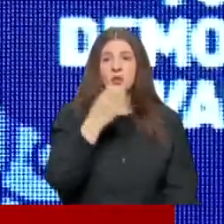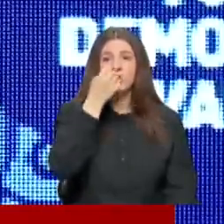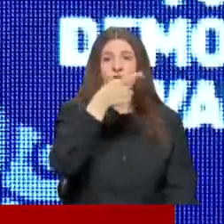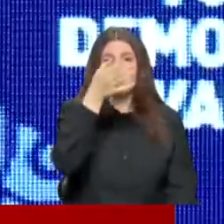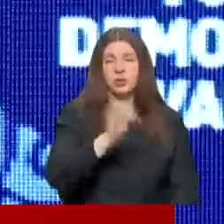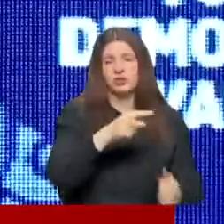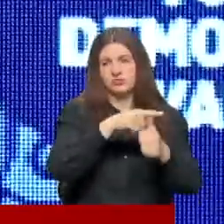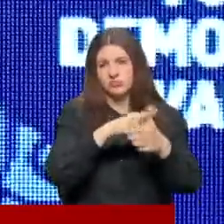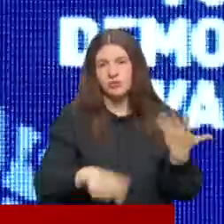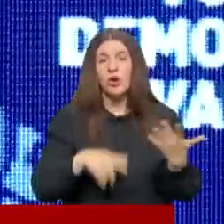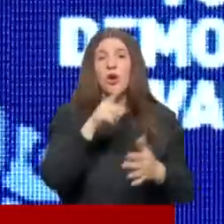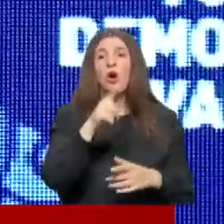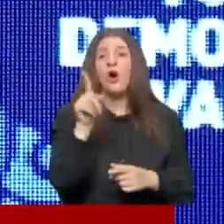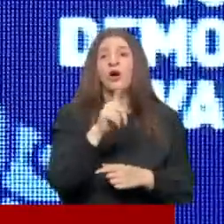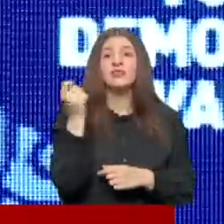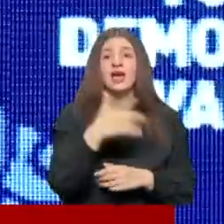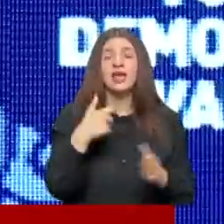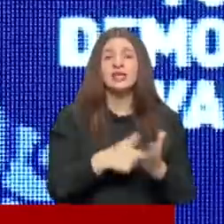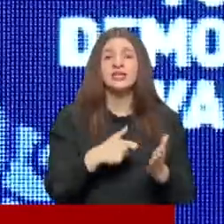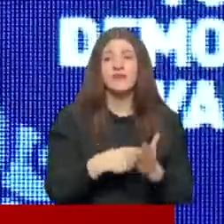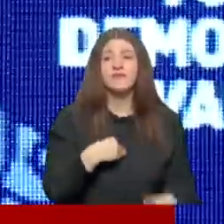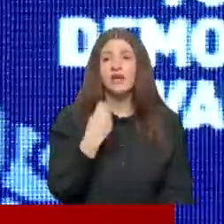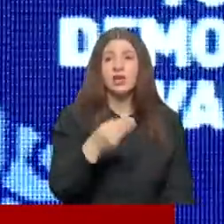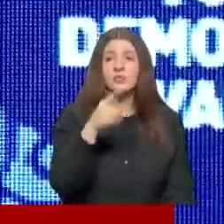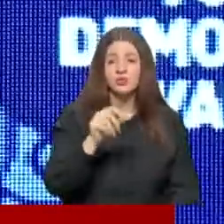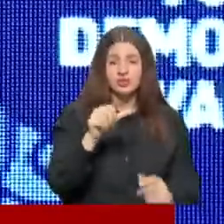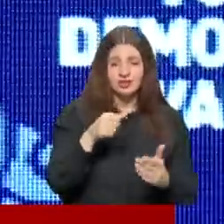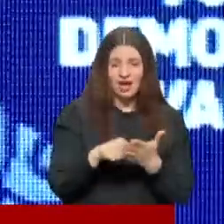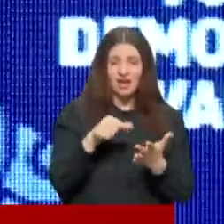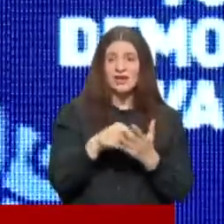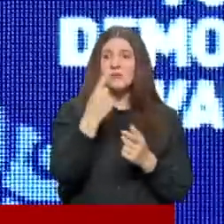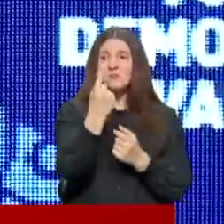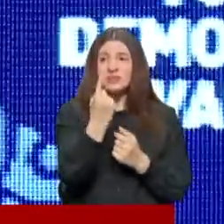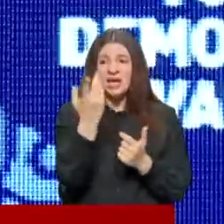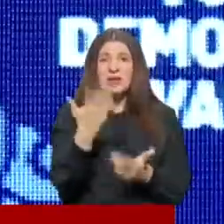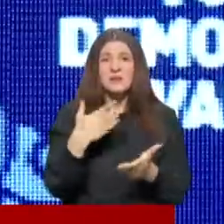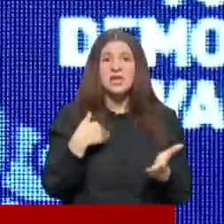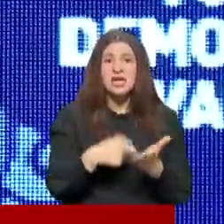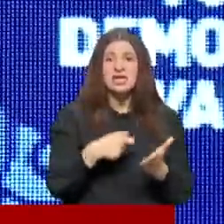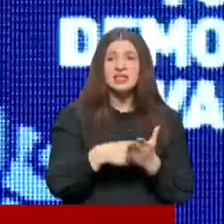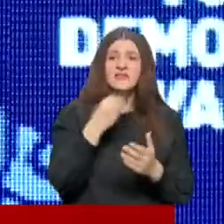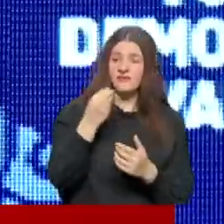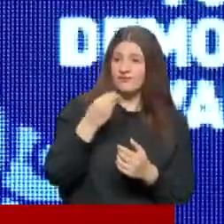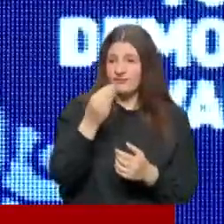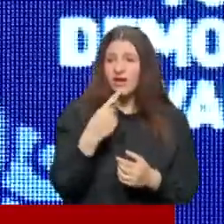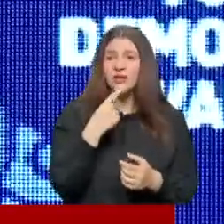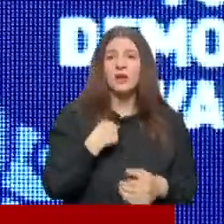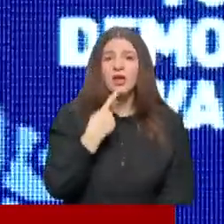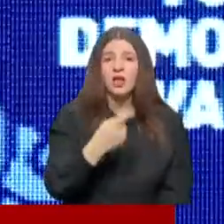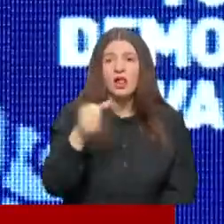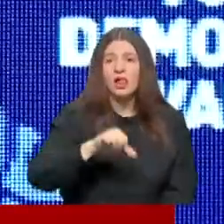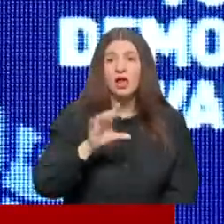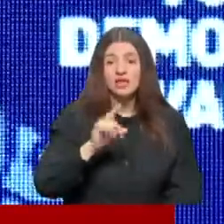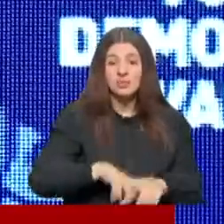Gül'den başladım. O tarihte 10 tane isim verirken bu tarihte bir tane daha hiç olmazsa bir isim ver diyenlere veremiyorum. Devir